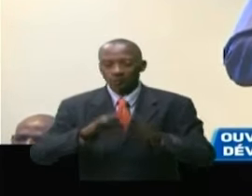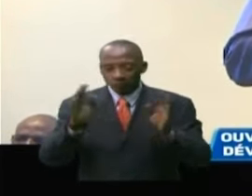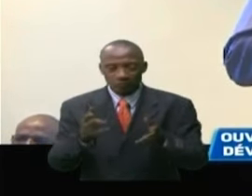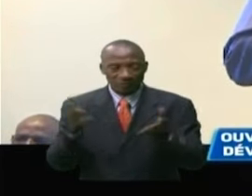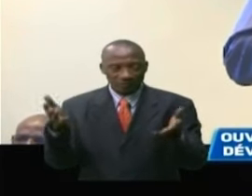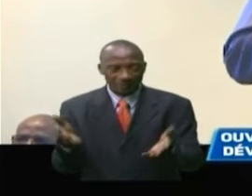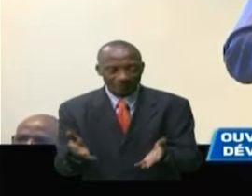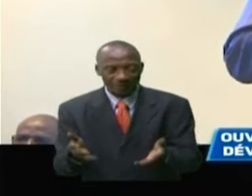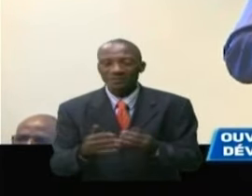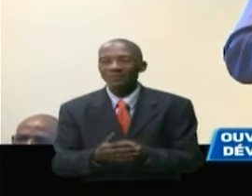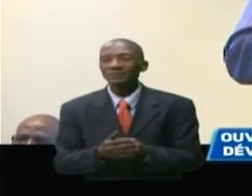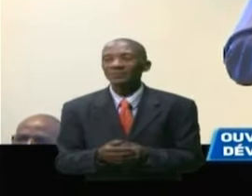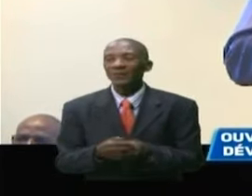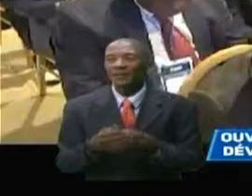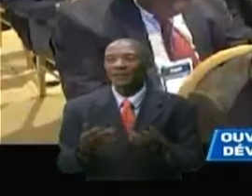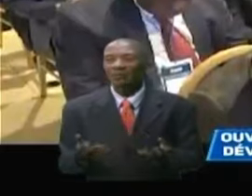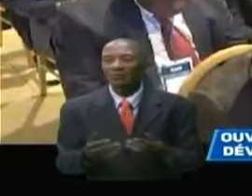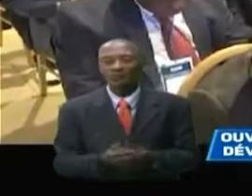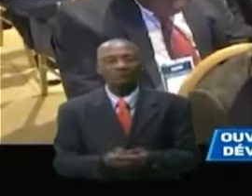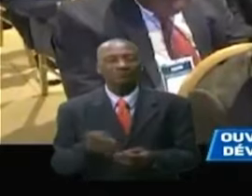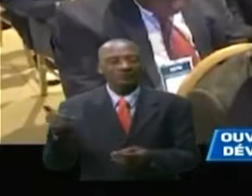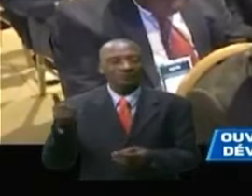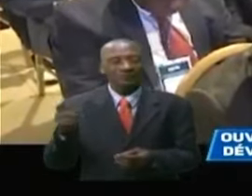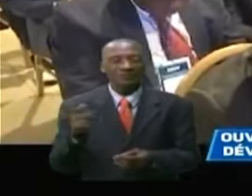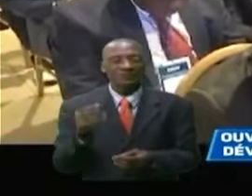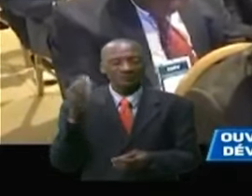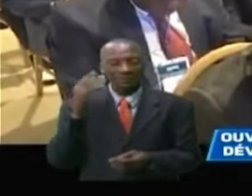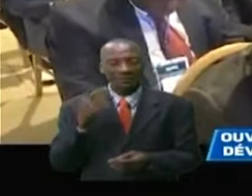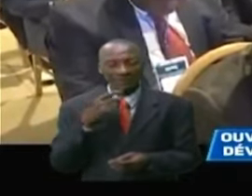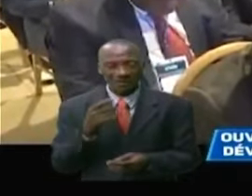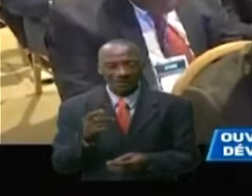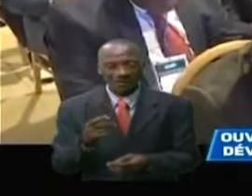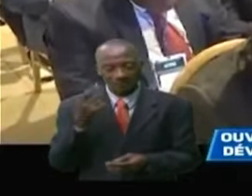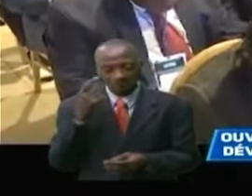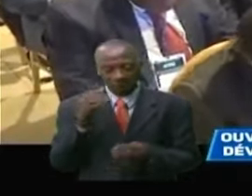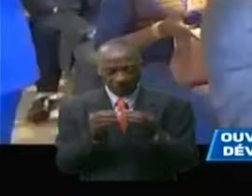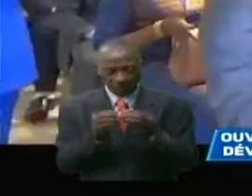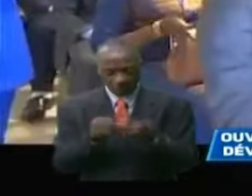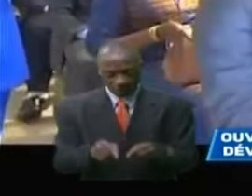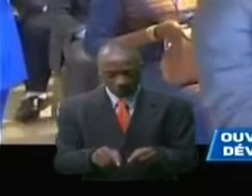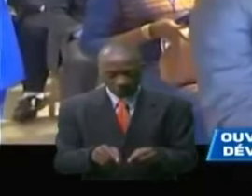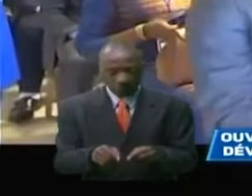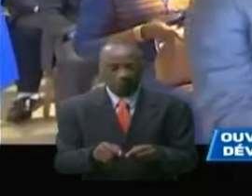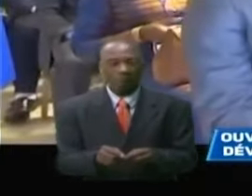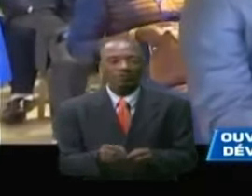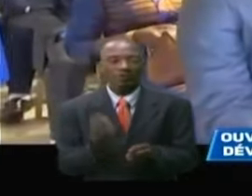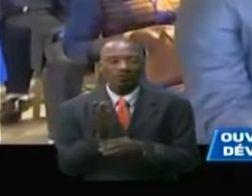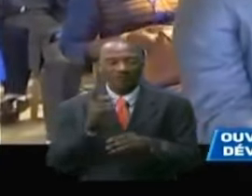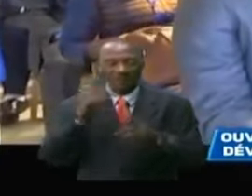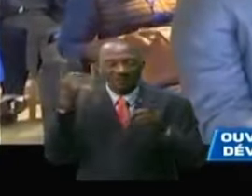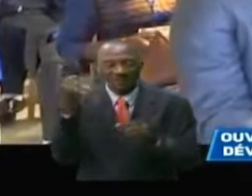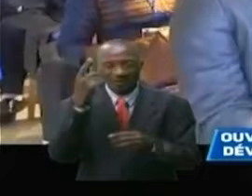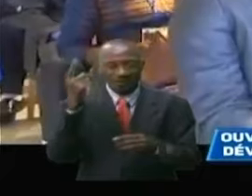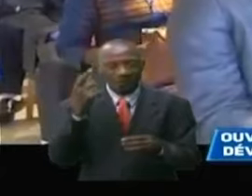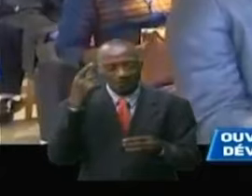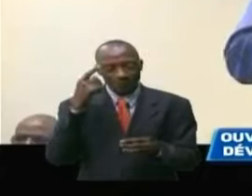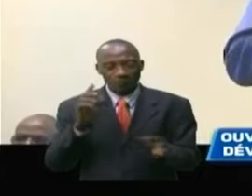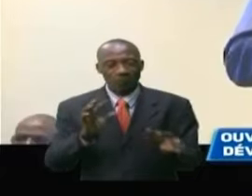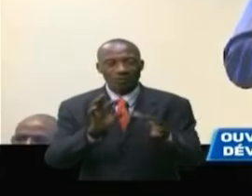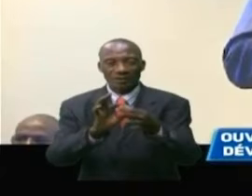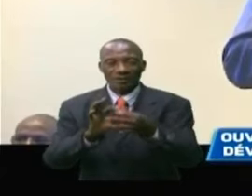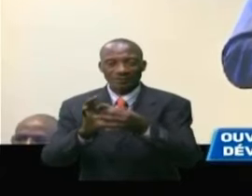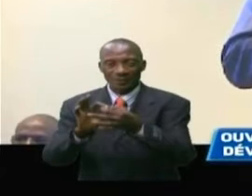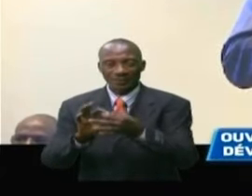et déclare ouvert les travaux de la conférence internationale de partenaires des